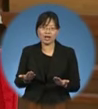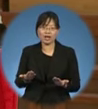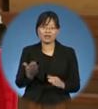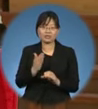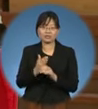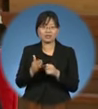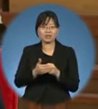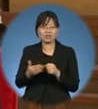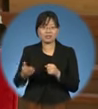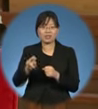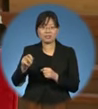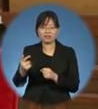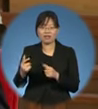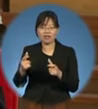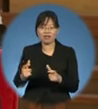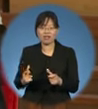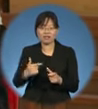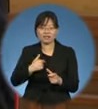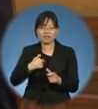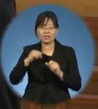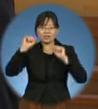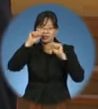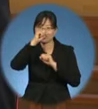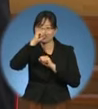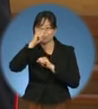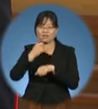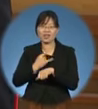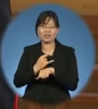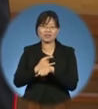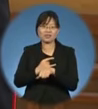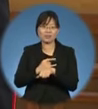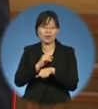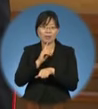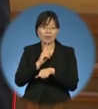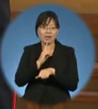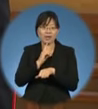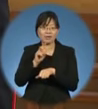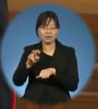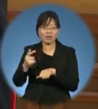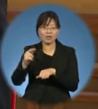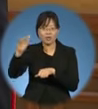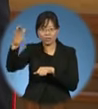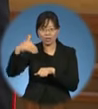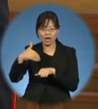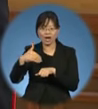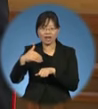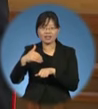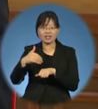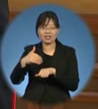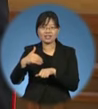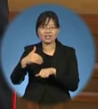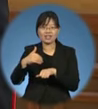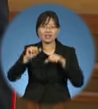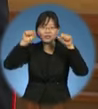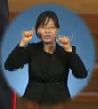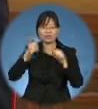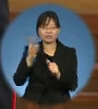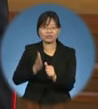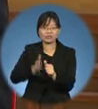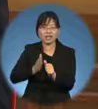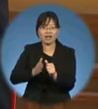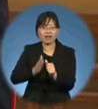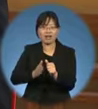예. 면에서 이제 제가 운동 좋아하고 그러니까 면에서 와서 좀 뛰어달라고 네네. 그런 게